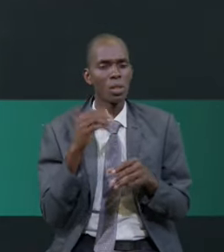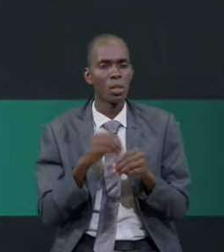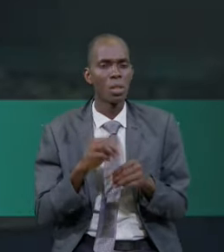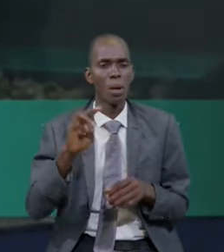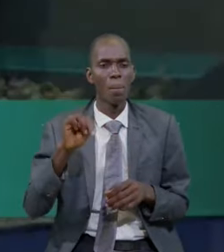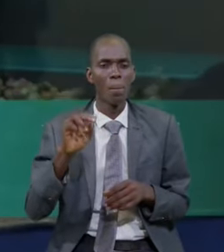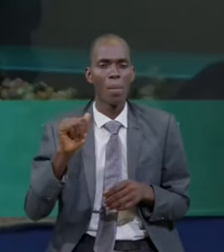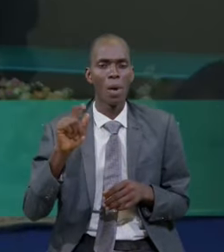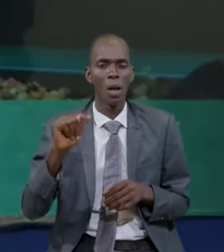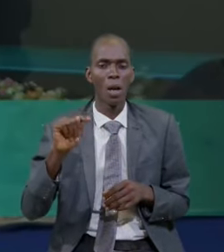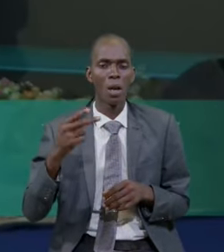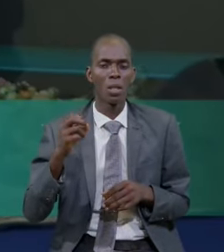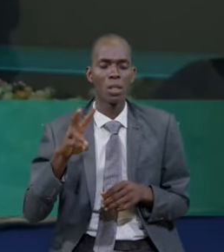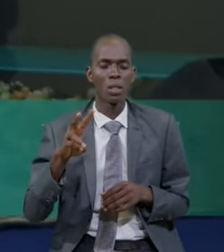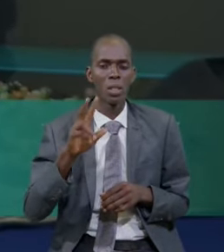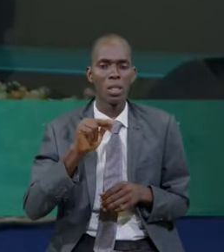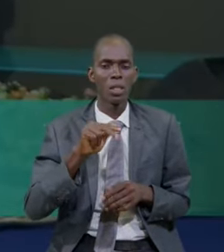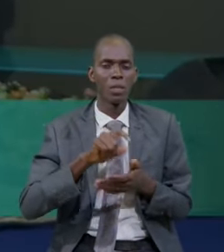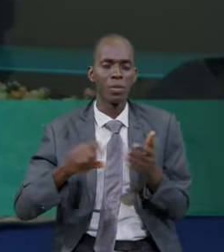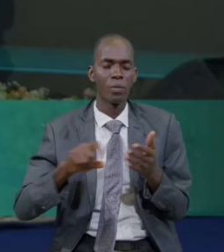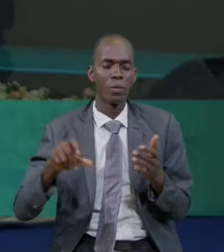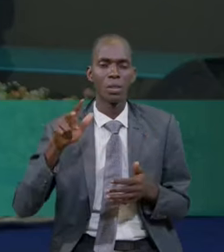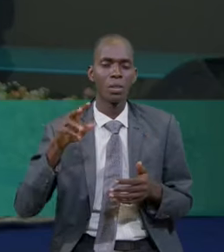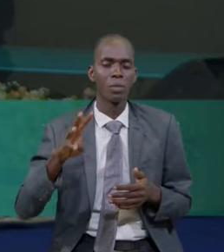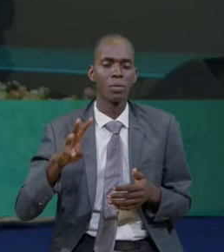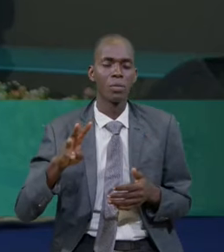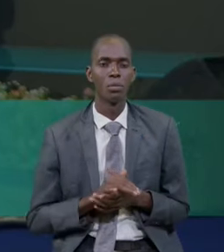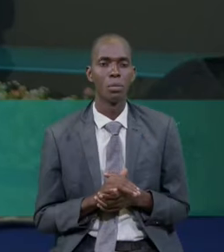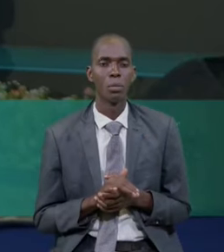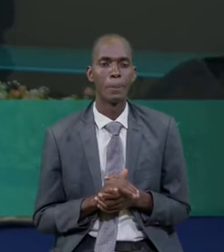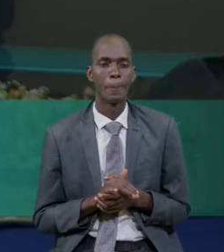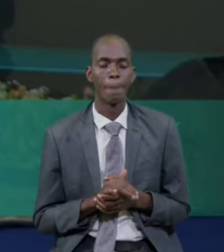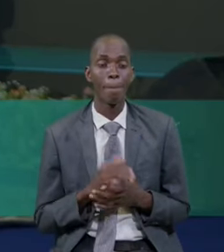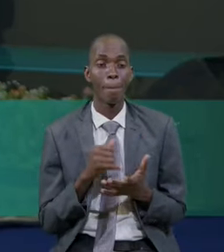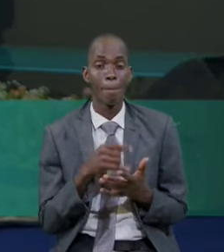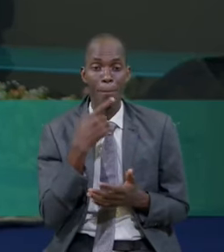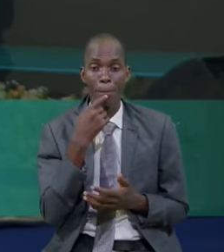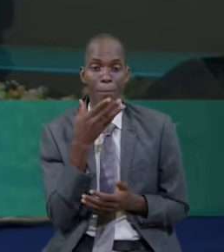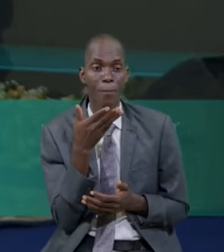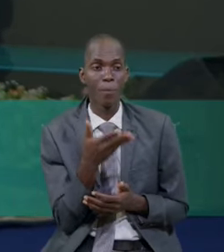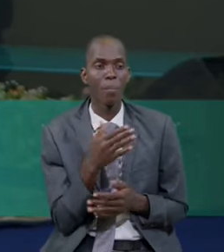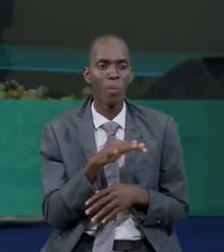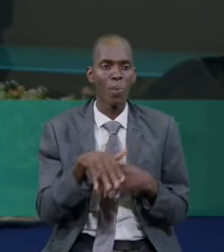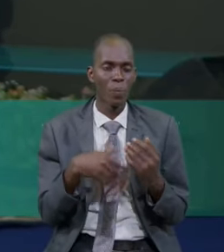34. En Matthieu, au chapitre 13, verset 34. Matthieu